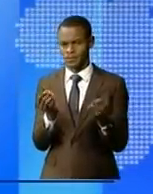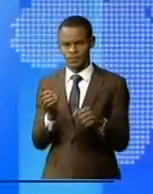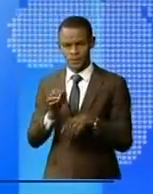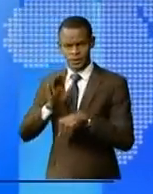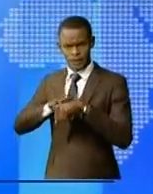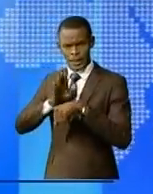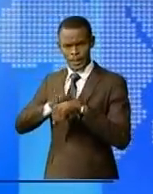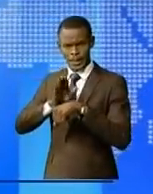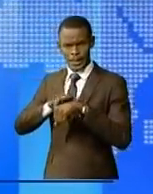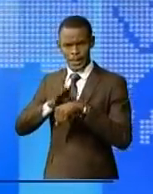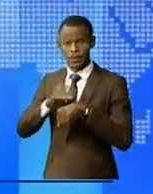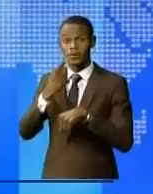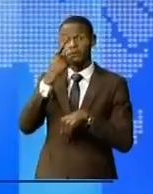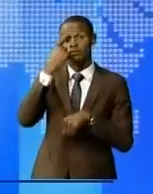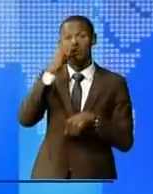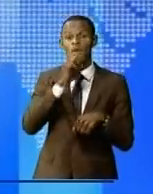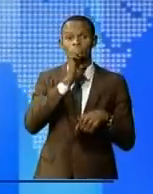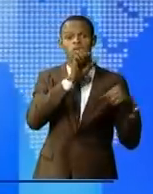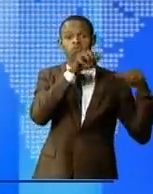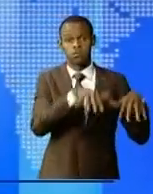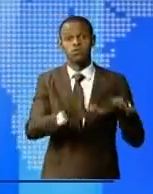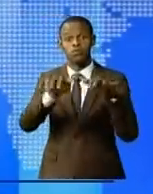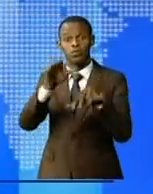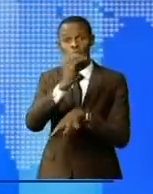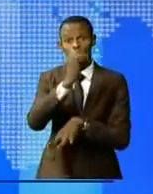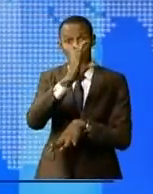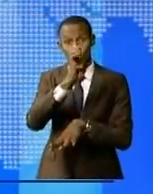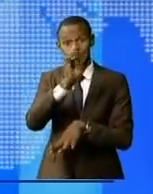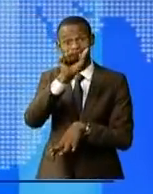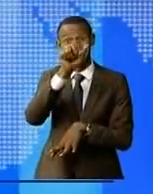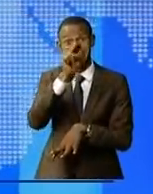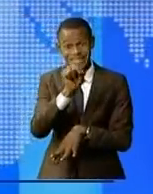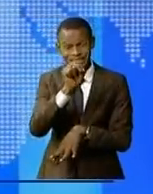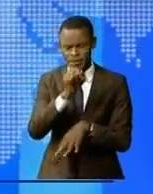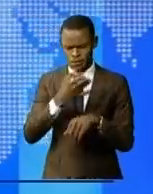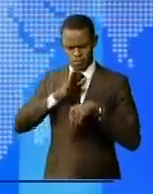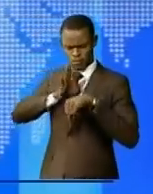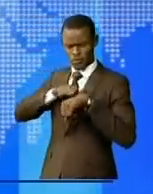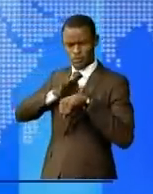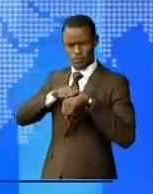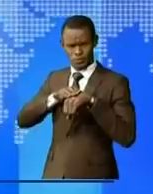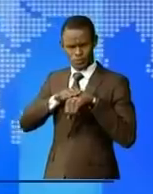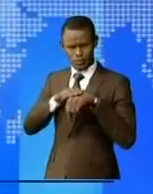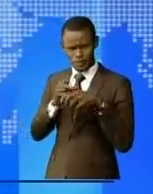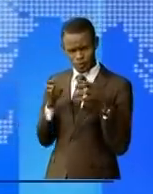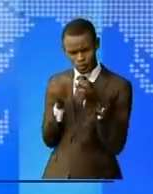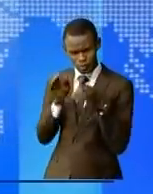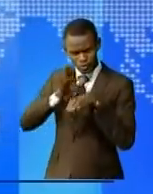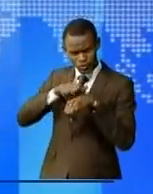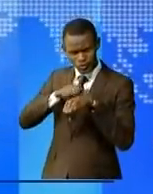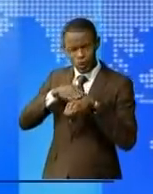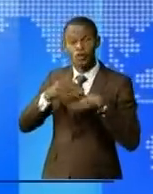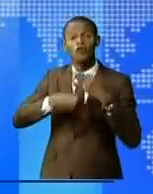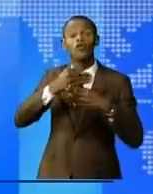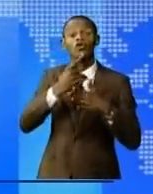la Congolaise de voies maritimes. Comment fonctionne-t-il? Quels sont les résultats attendus et même les difficultés qu'il rencontre? Eh